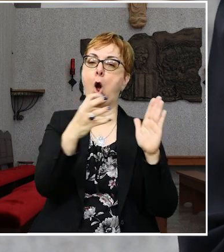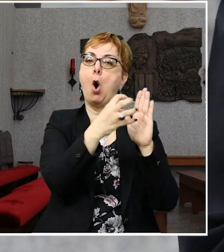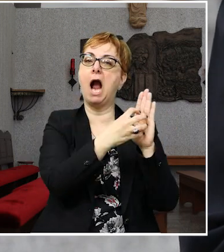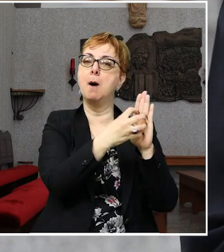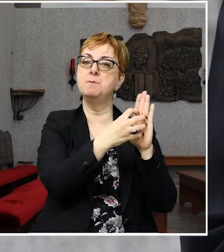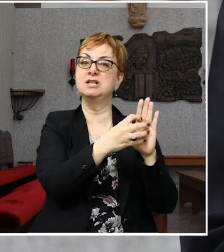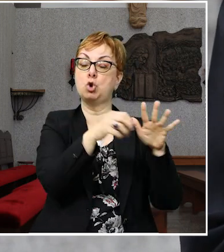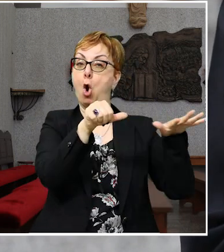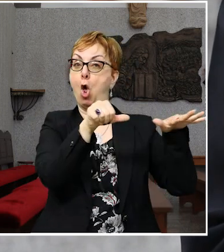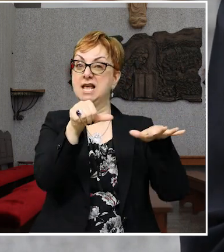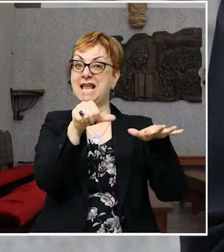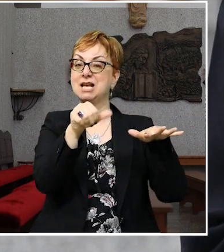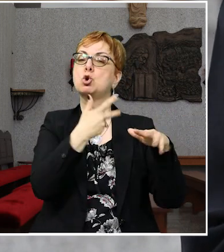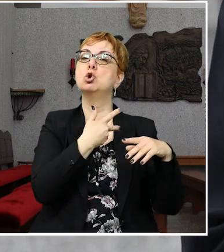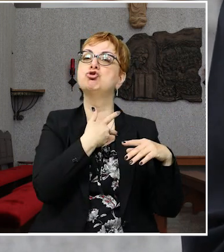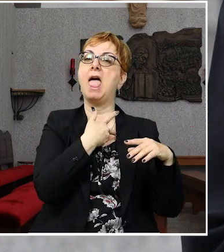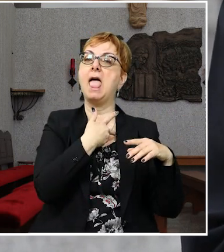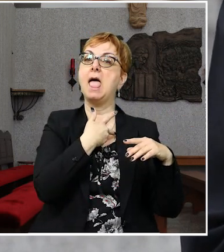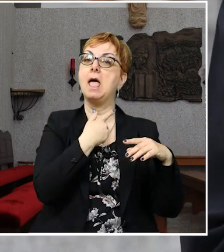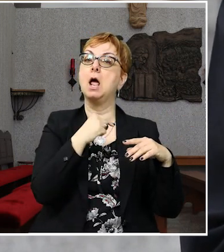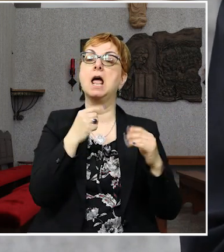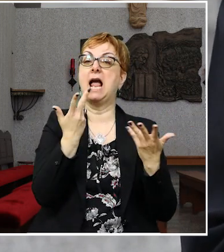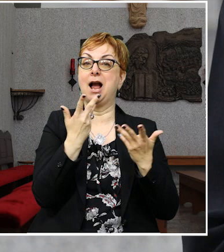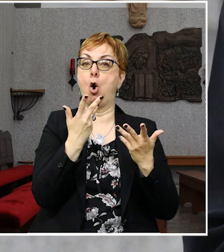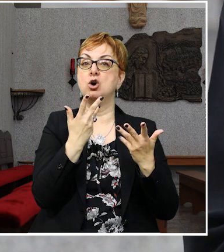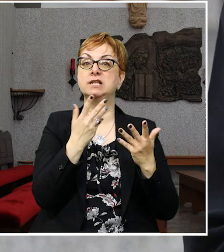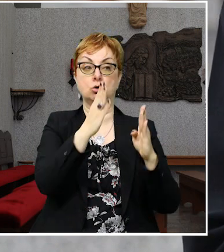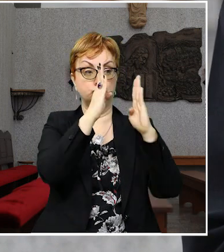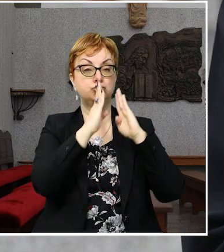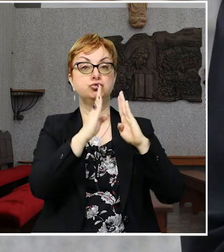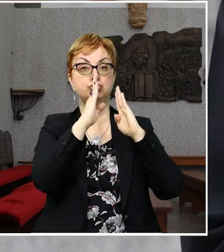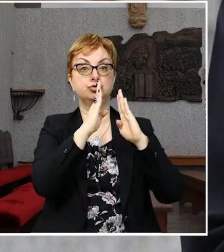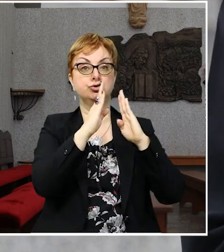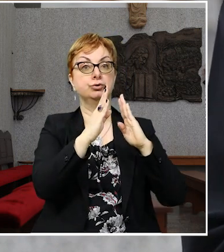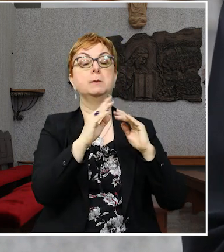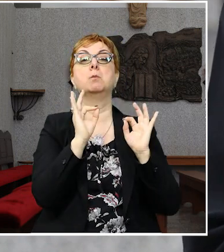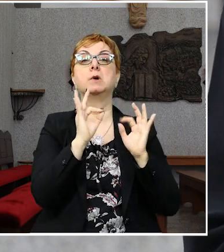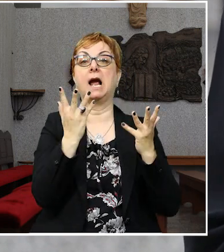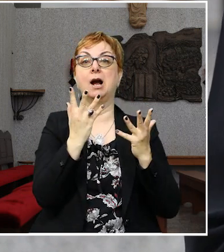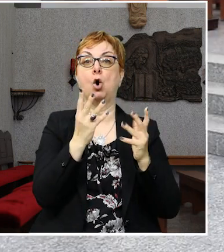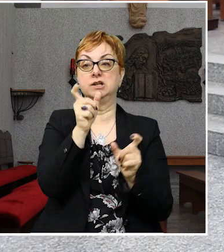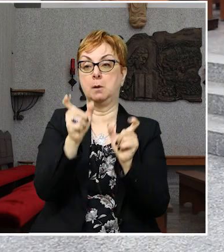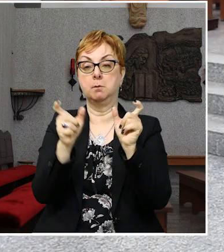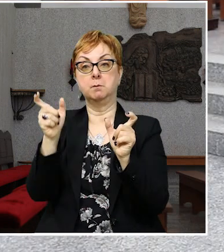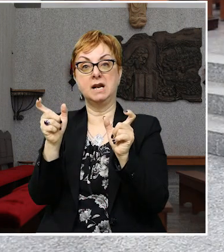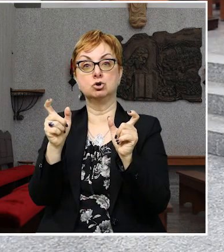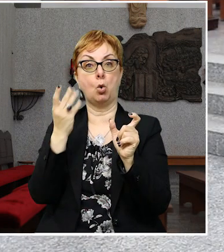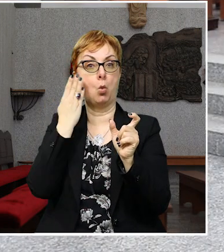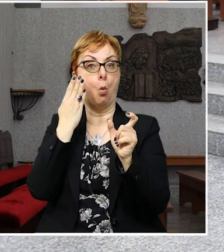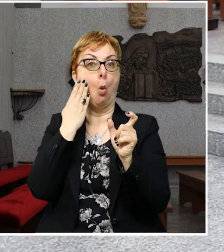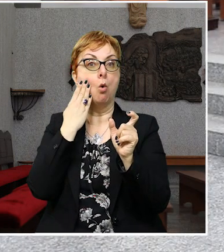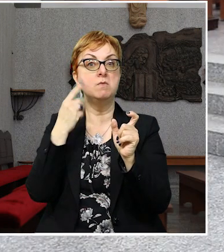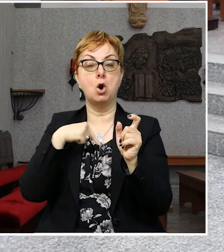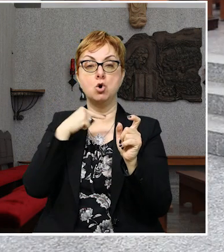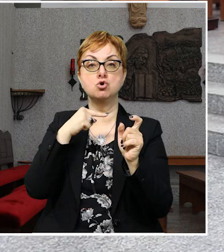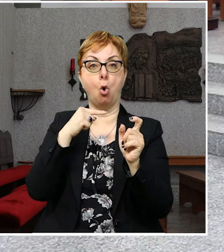ci raccomanda di non venire a pregare per essere ammirati dagli uomini, ma quando il